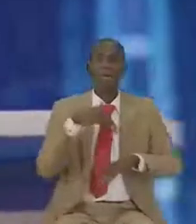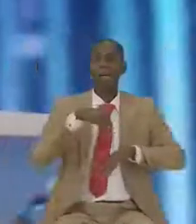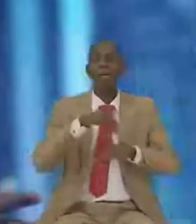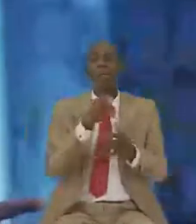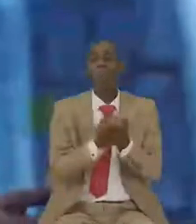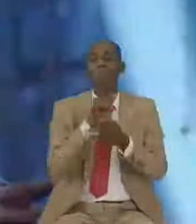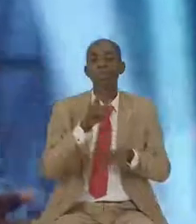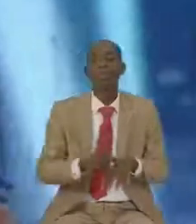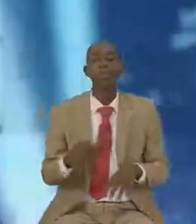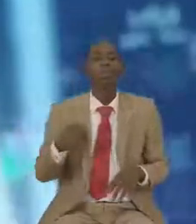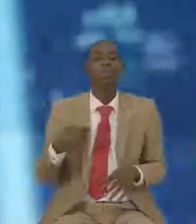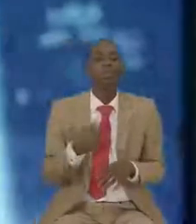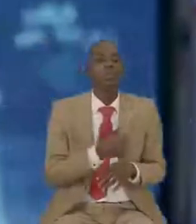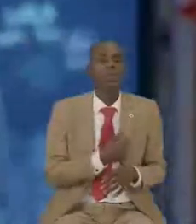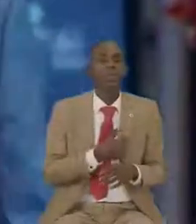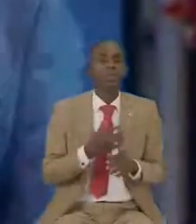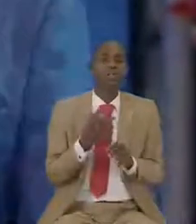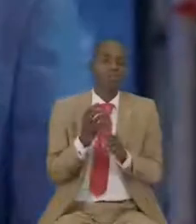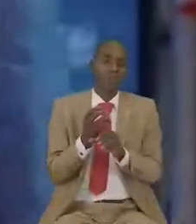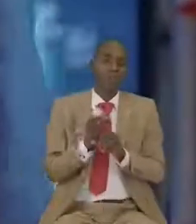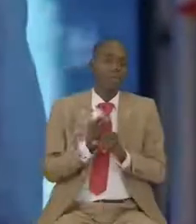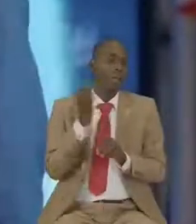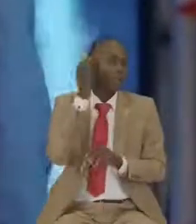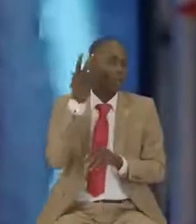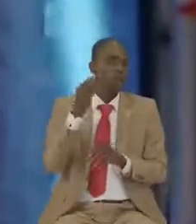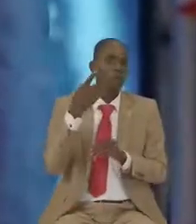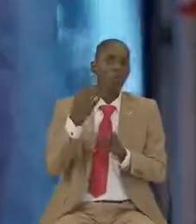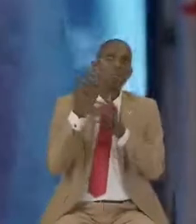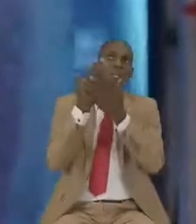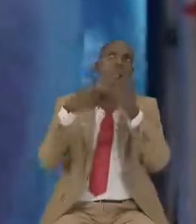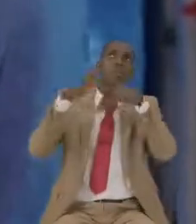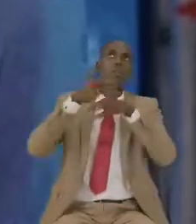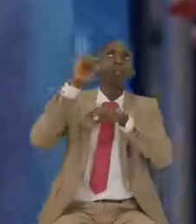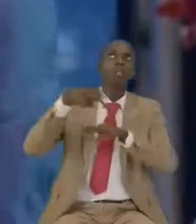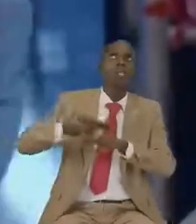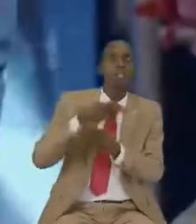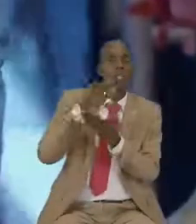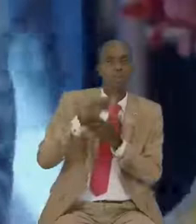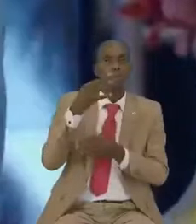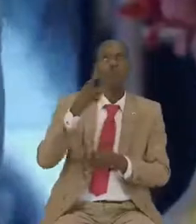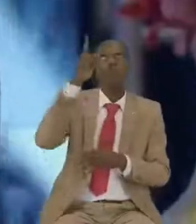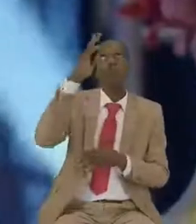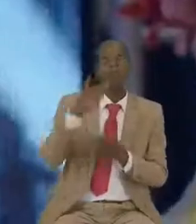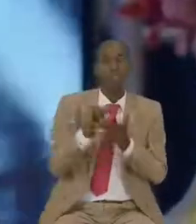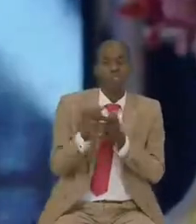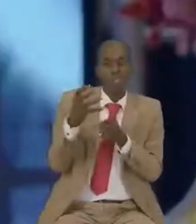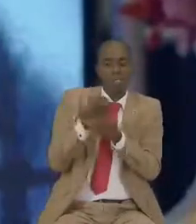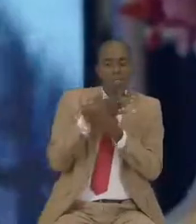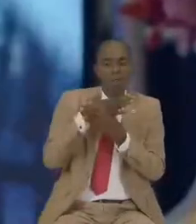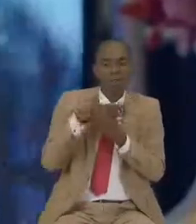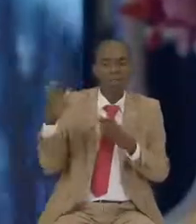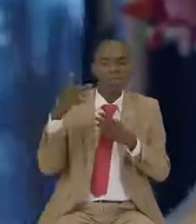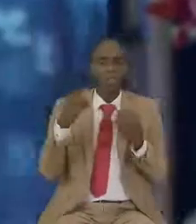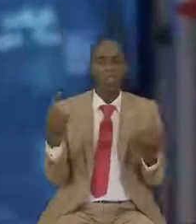pour toujours. Et en ce temps-là, nous avons entendu parler de l'agneau céleste de